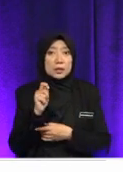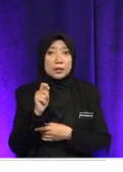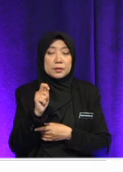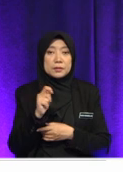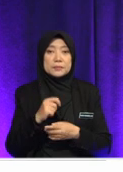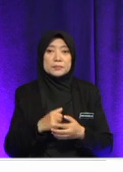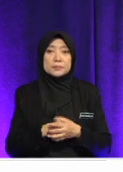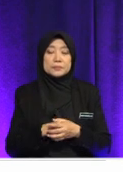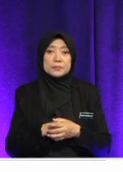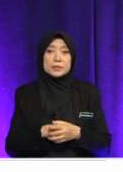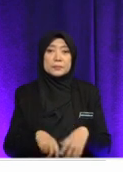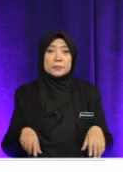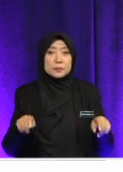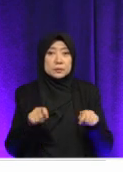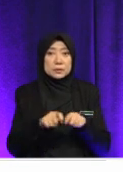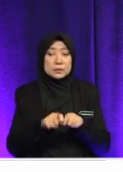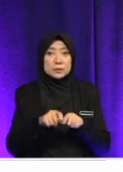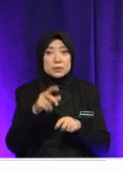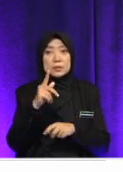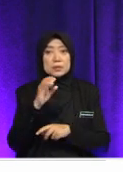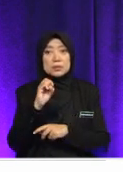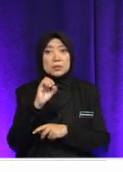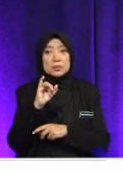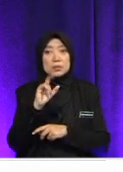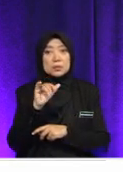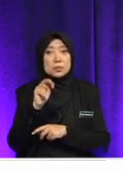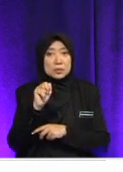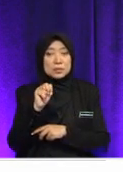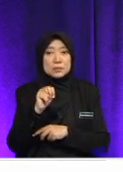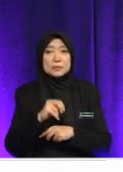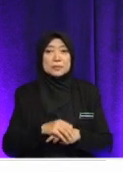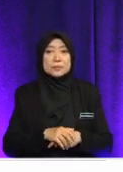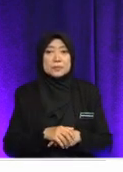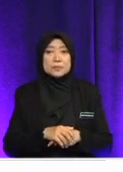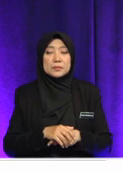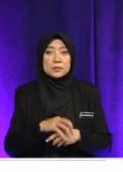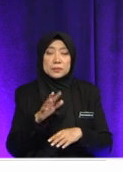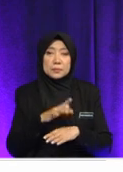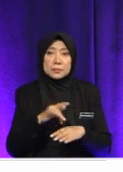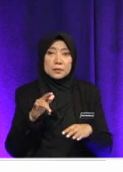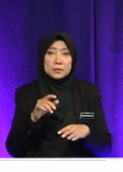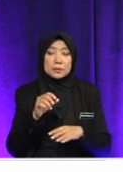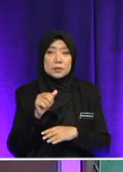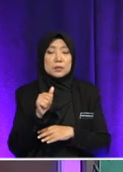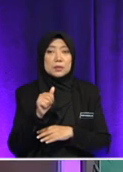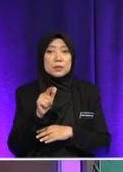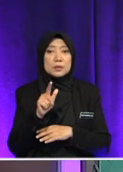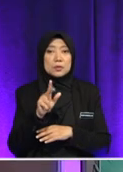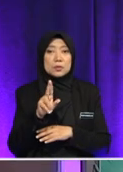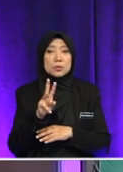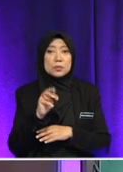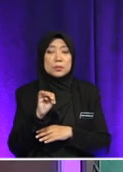tanah liat seperti koilin Nah model koilina Oke so ya ini kita panggil dia alumino oke